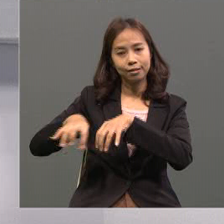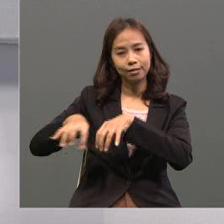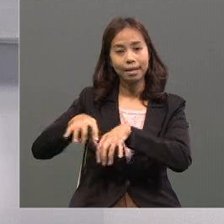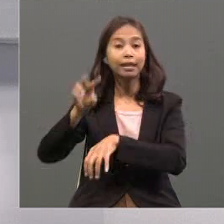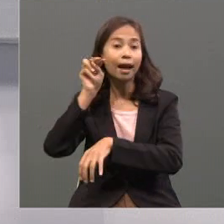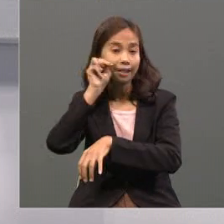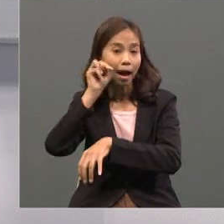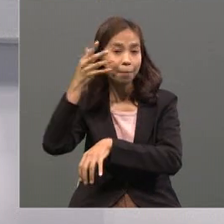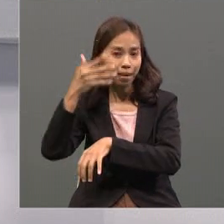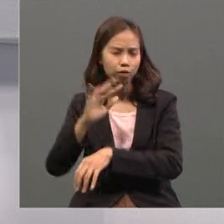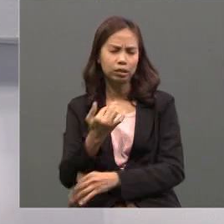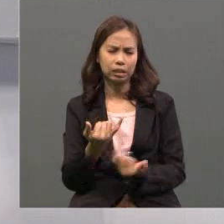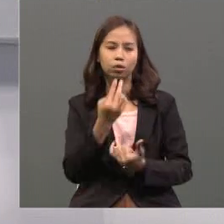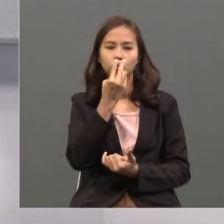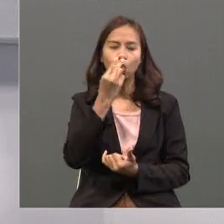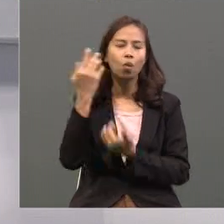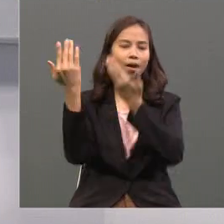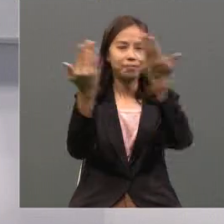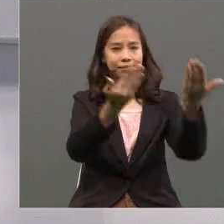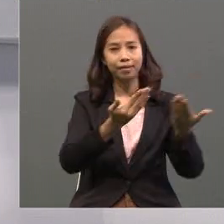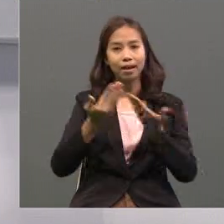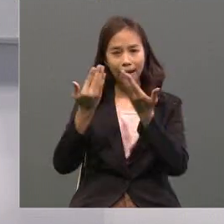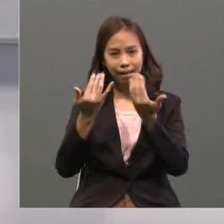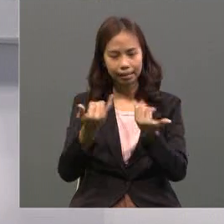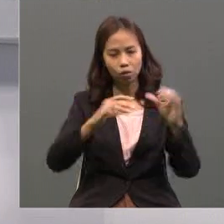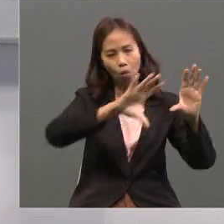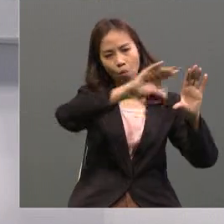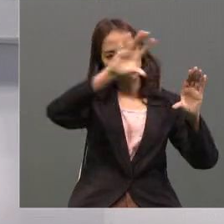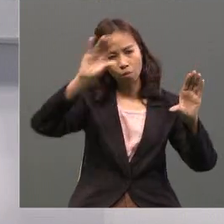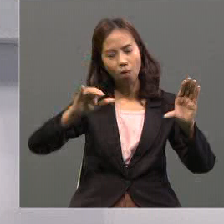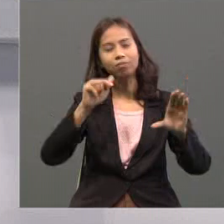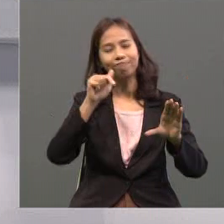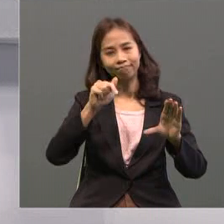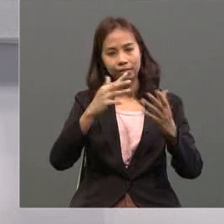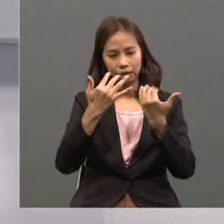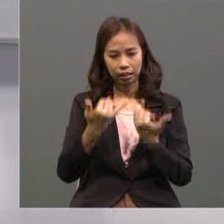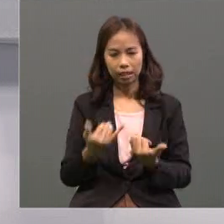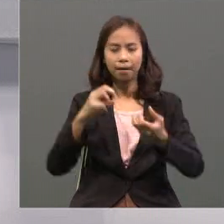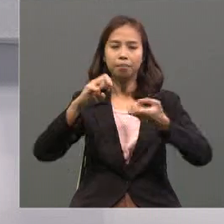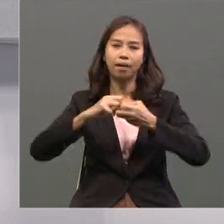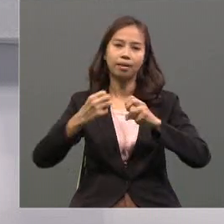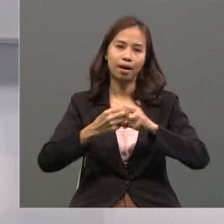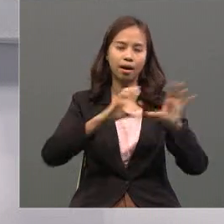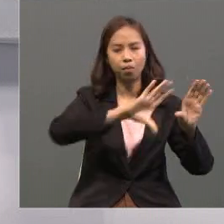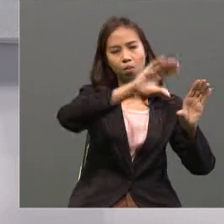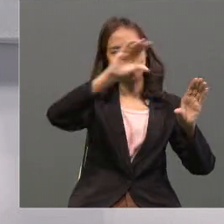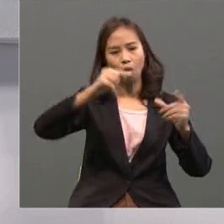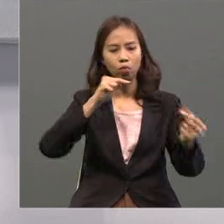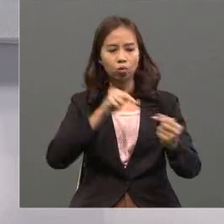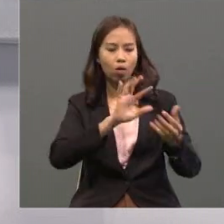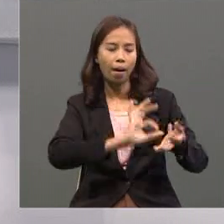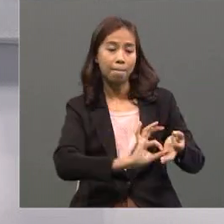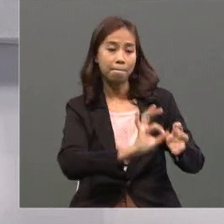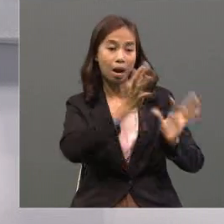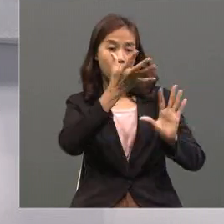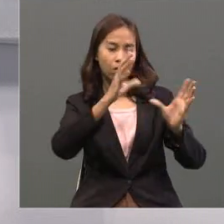เดี๋ยวพามาติดตามเรื่องของสภาพอากาศโดยเฉพาะเรื่องของหมอกควันแม้ว่าขณะนี้ค่ะปัญหาหมอกควันจากการเผาป่าจะลดลงเนื่องจากก็มี